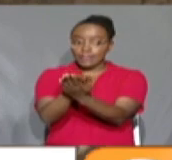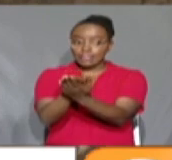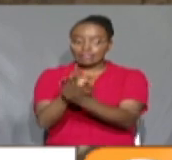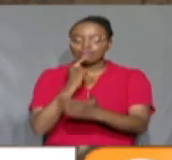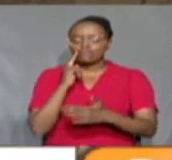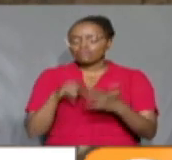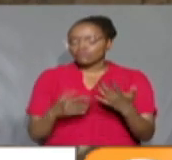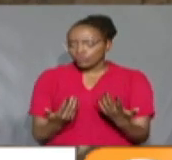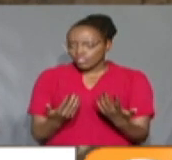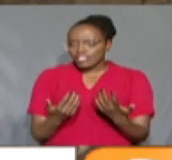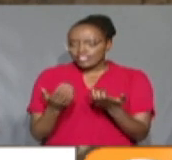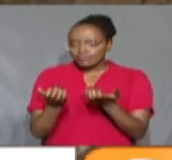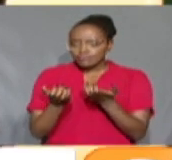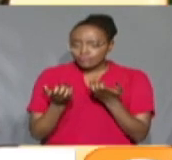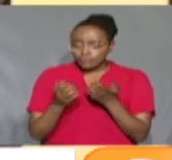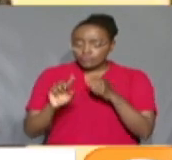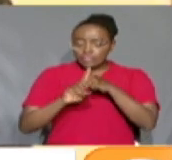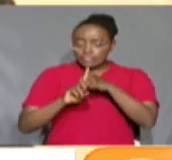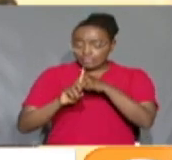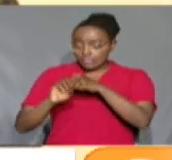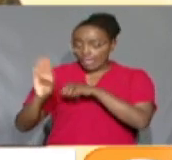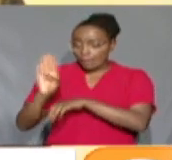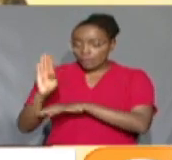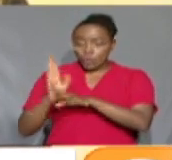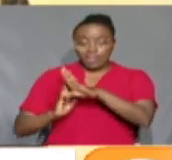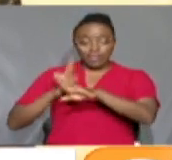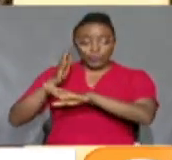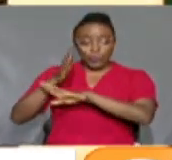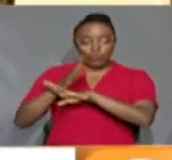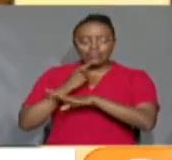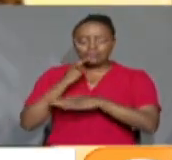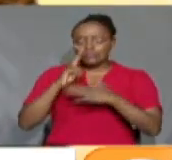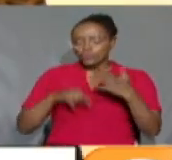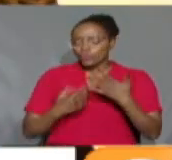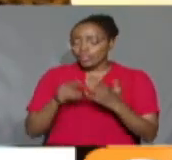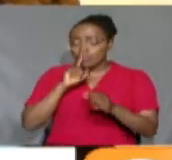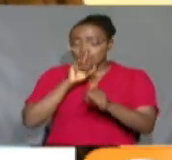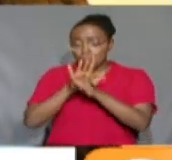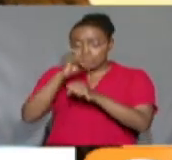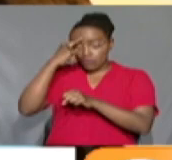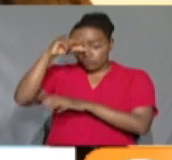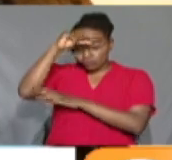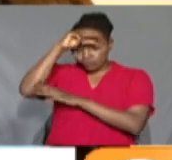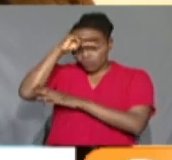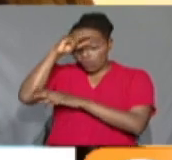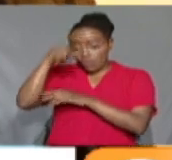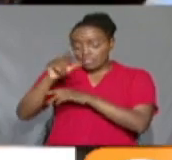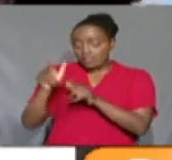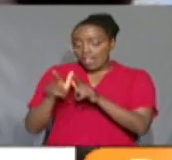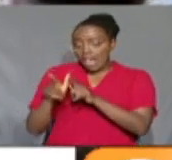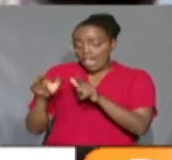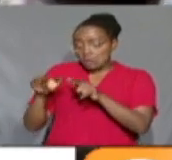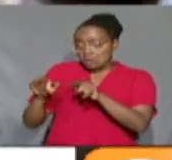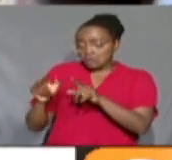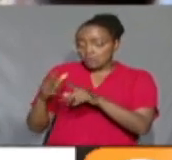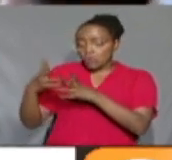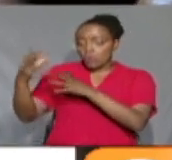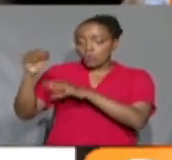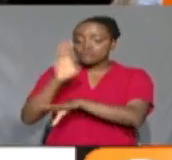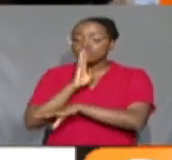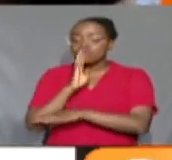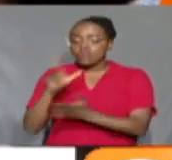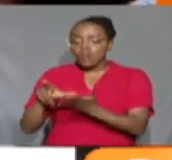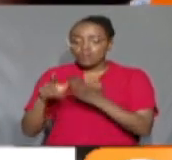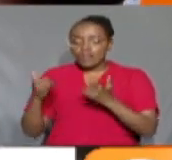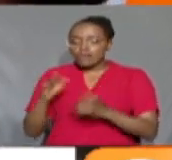wanadai serikali zaidi ya shilingi bilioni 6, huku wengi wakilalama kwamba ahadi ya serikali iliyosababisha wachukue mikopo ya benki imekuwa deni